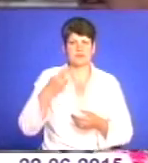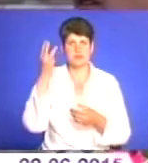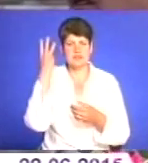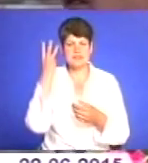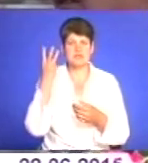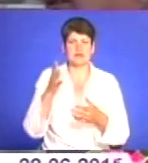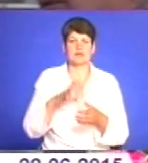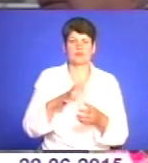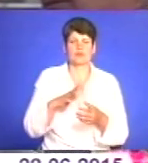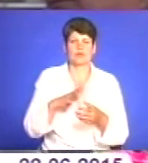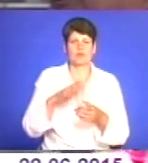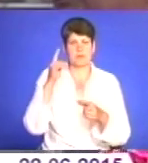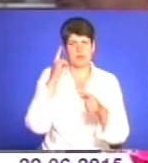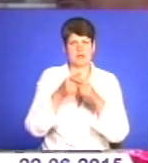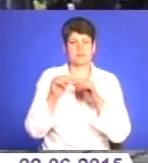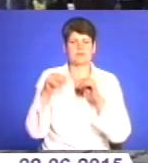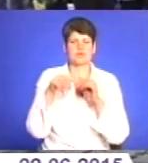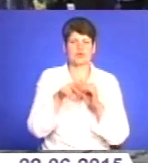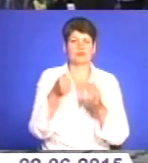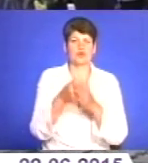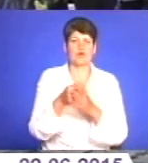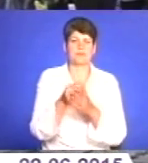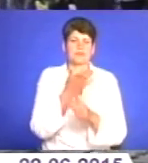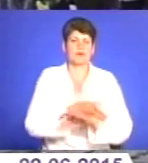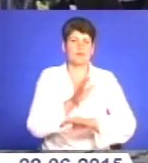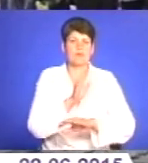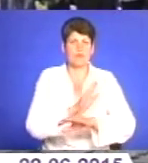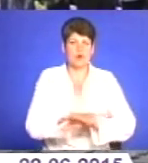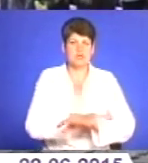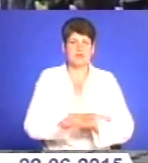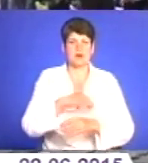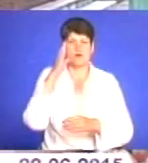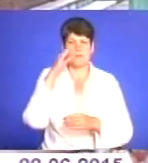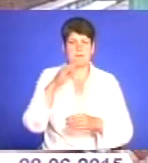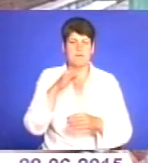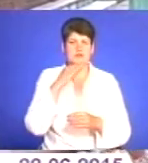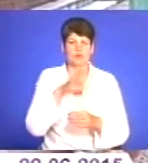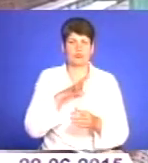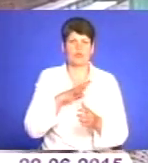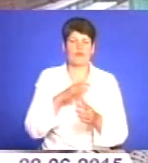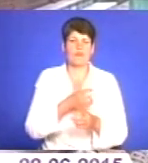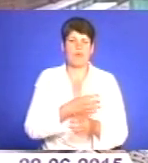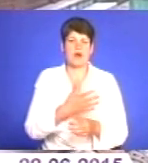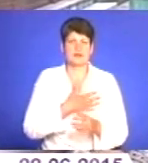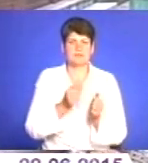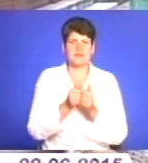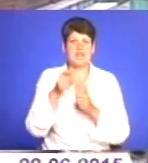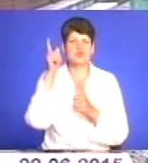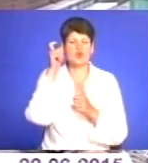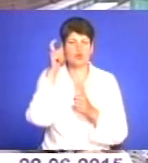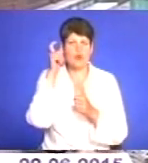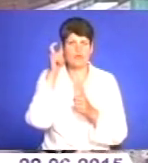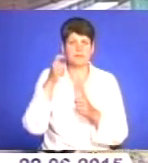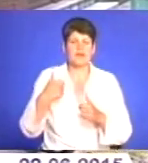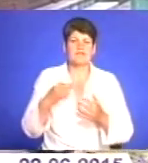який дійшов до Варшави. Батько поранений у 44-му році біля Чорткова. Я туди жив в селі. То в селі навіть не так,